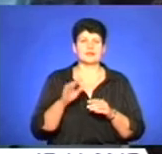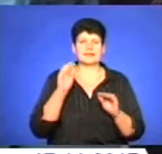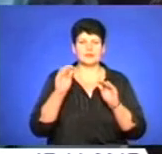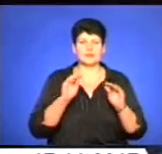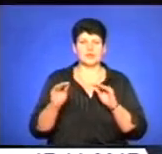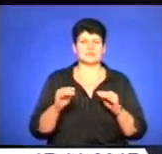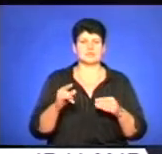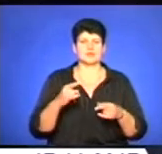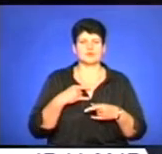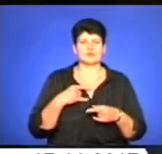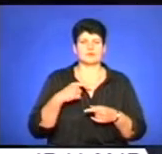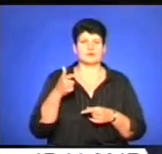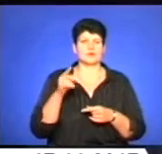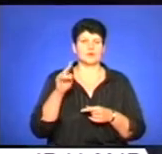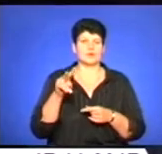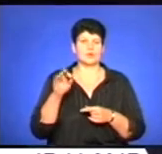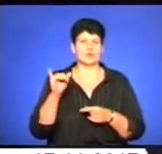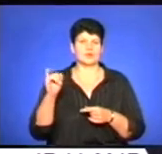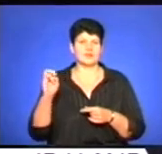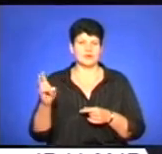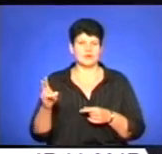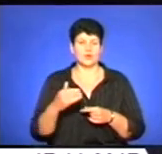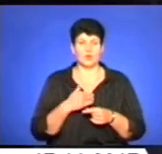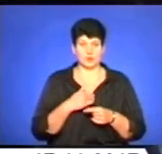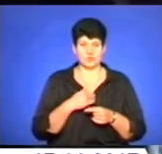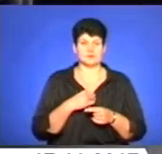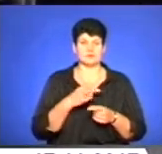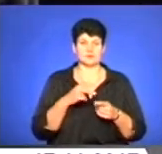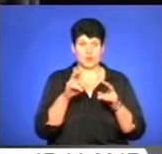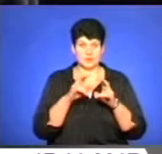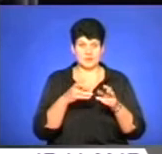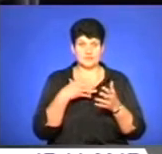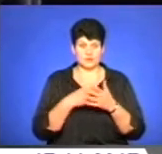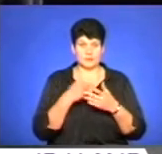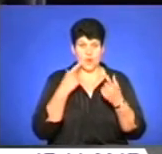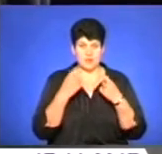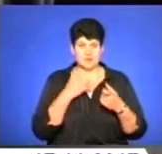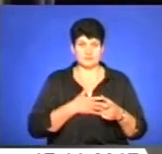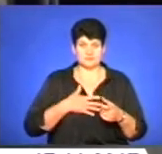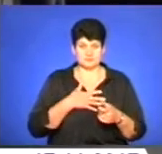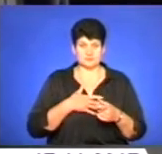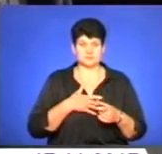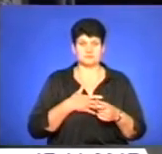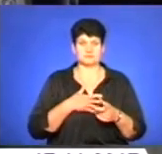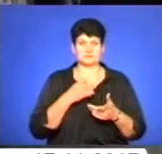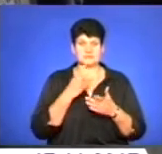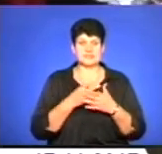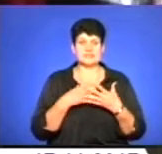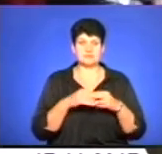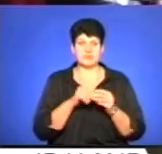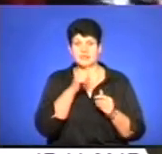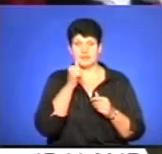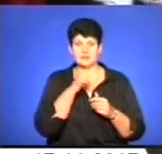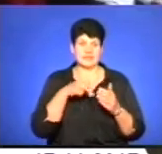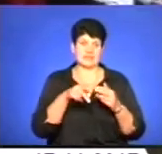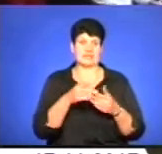Декорації, костюми – Григорій Лоїк. Хочете випустити пару, розібратися з власними образами, переживаннями, розкрити сімейні таємниці –